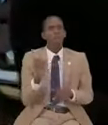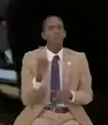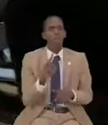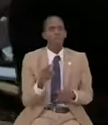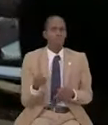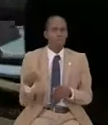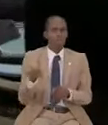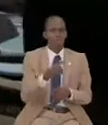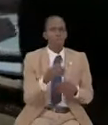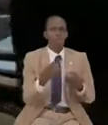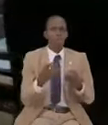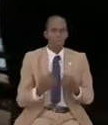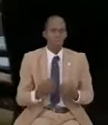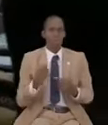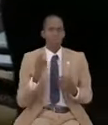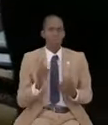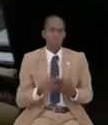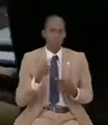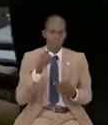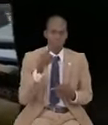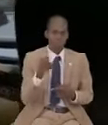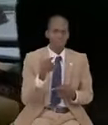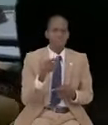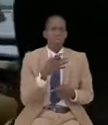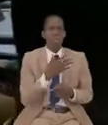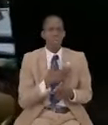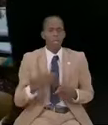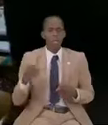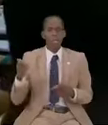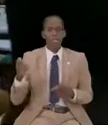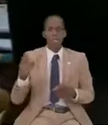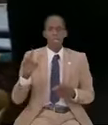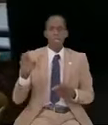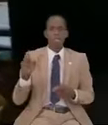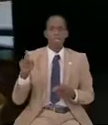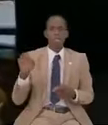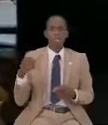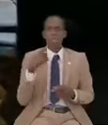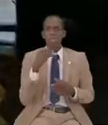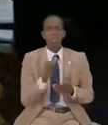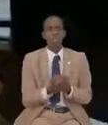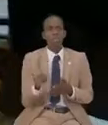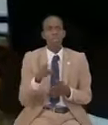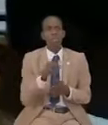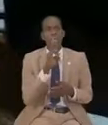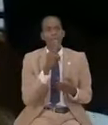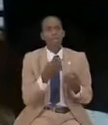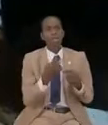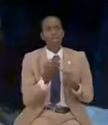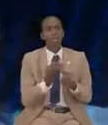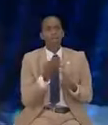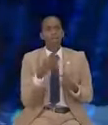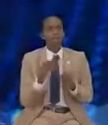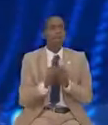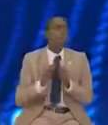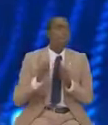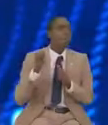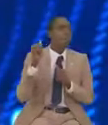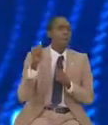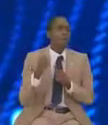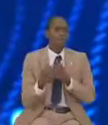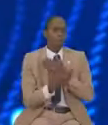vers toi ezeki a répondu ils sont venus vers moi d'un